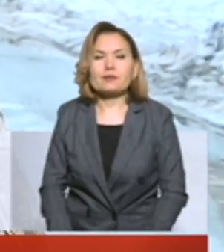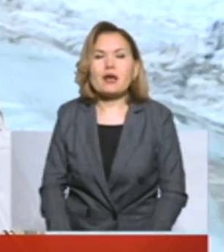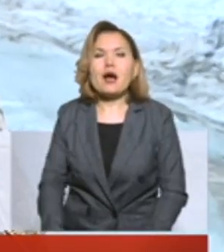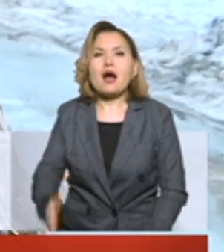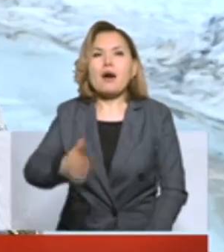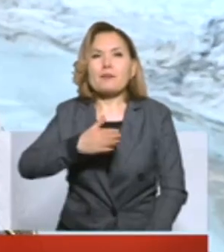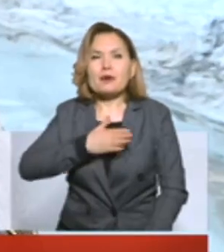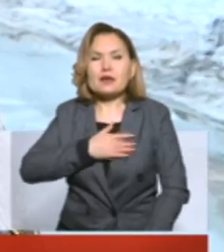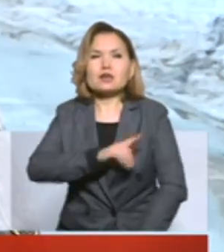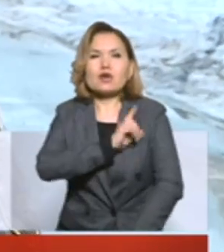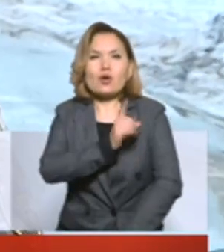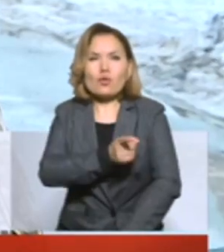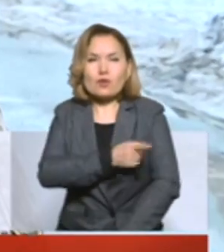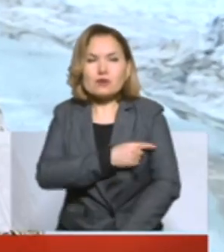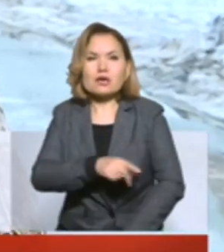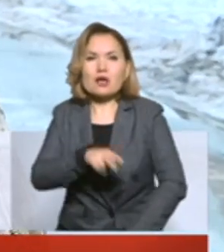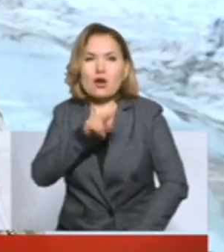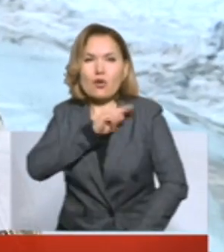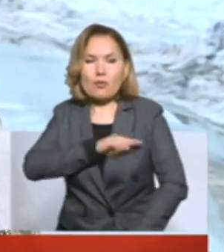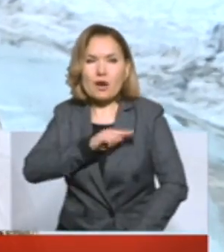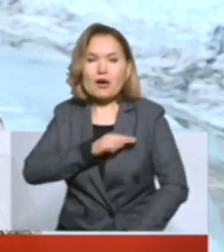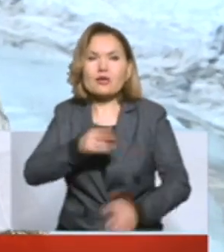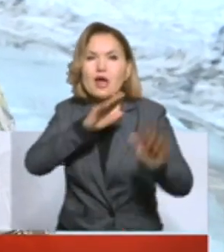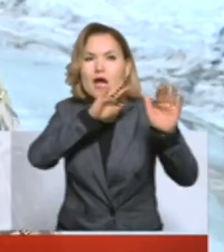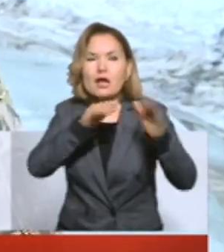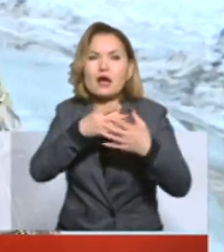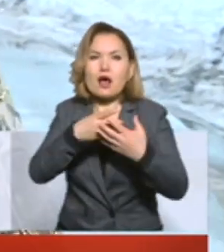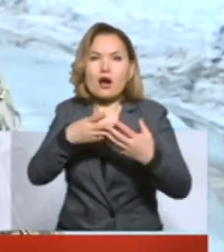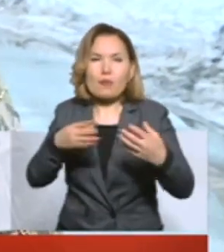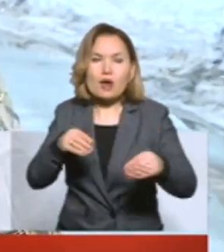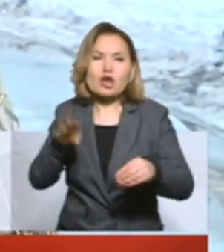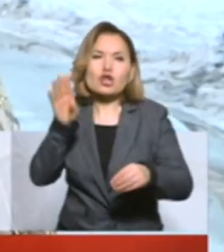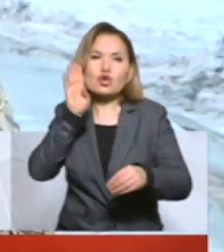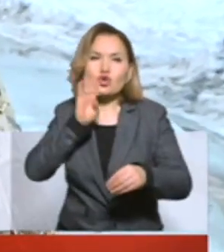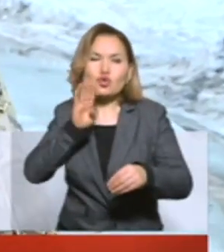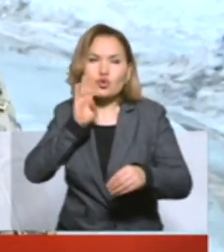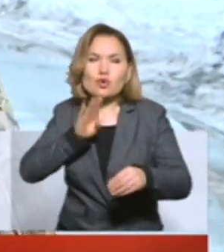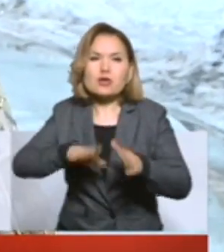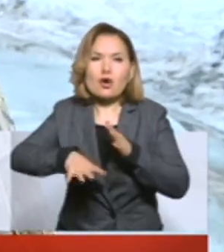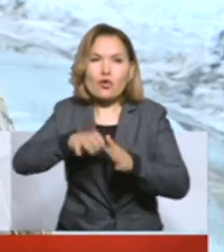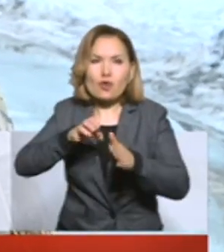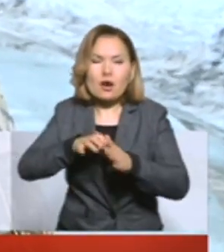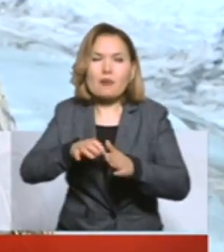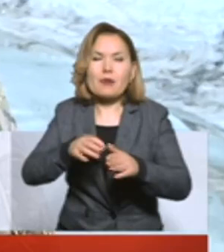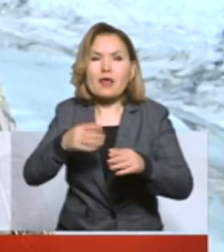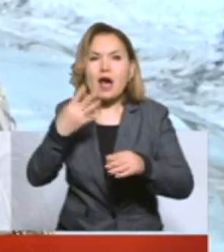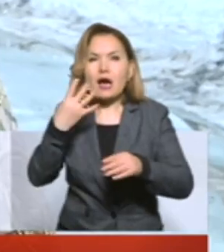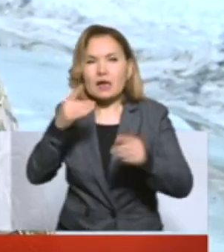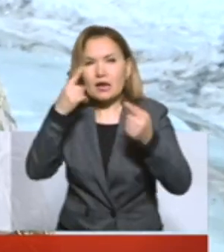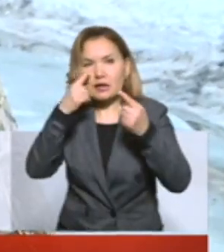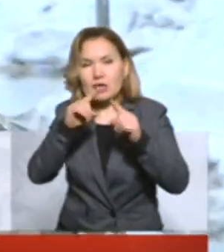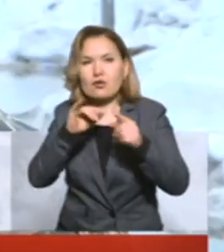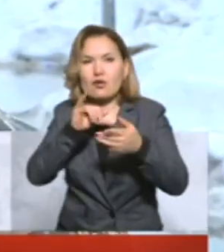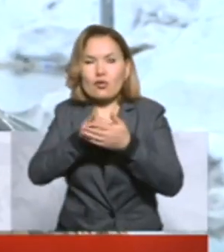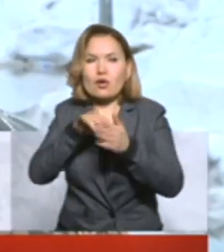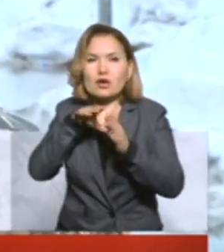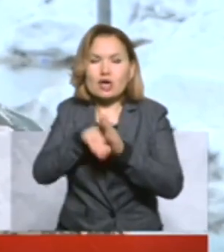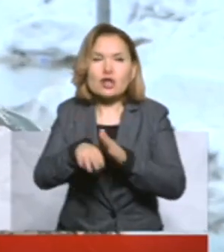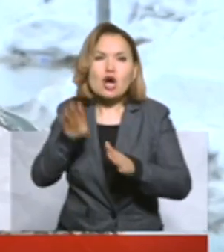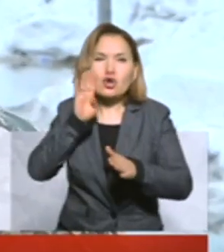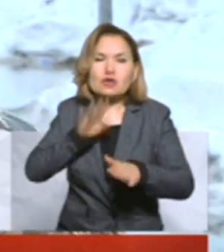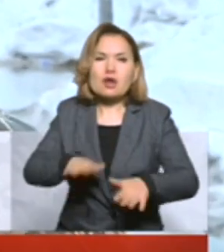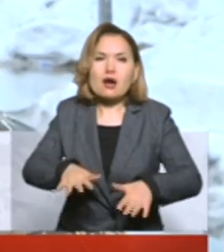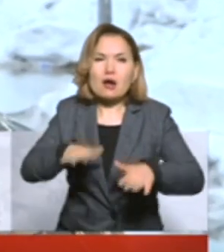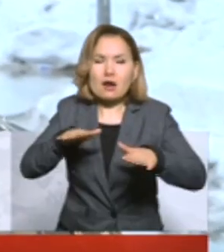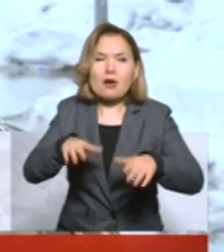Біз қазір күшейтілген режимде жұмыс істеп жатырмыз. Еріген қардың суын шығаратын 40-тан аса құрылғы бар. Олар түнімен қосулы болады. Суға кету қауіп